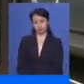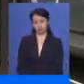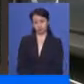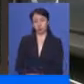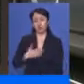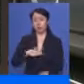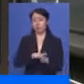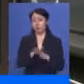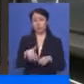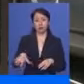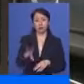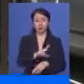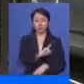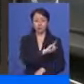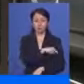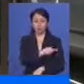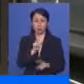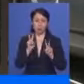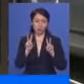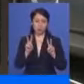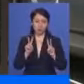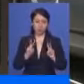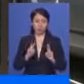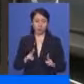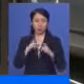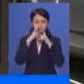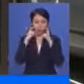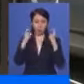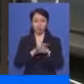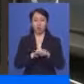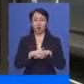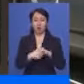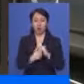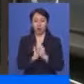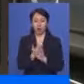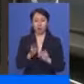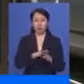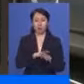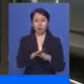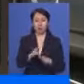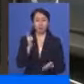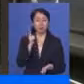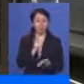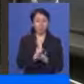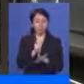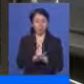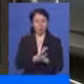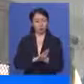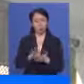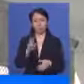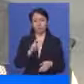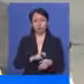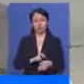Я выполняю все санитарные нормы. Ношу маску и обрабатываю руки антисептиком, соблюдая все требования санитарных